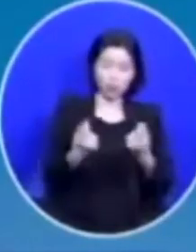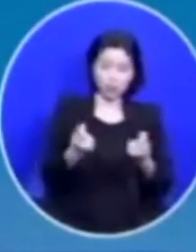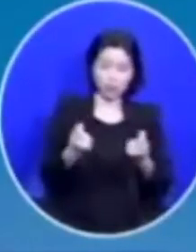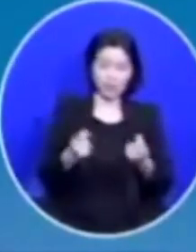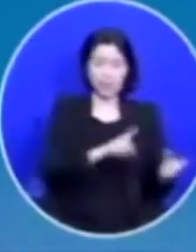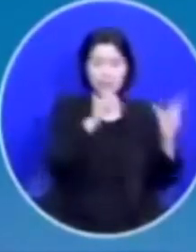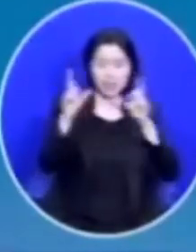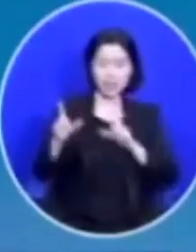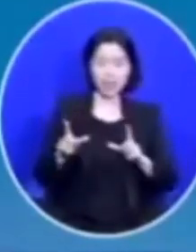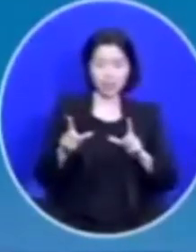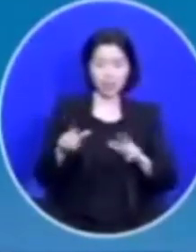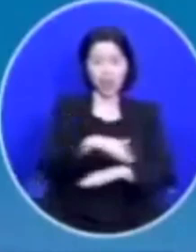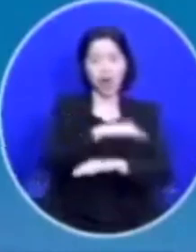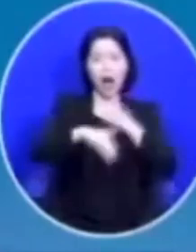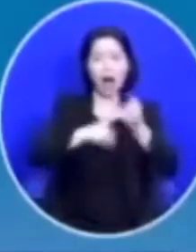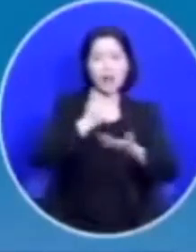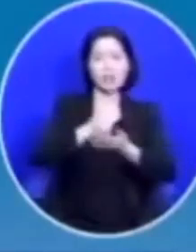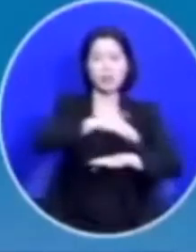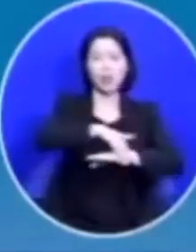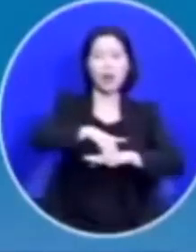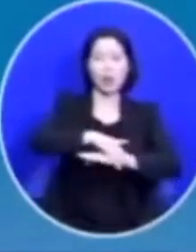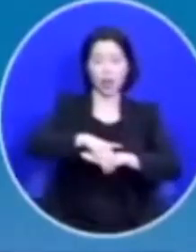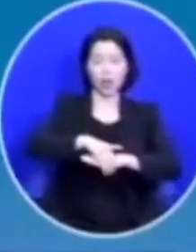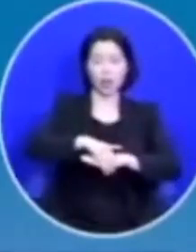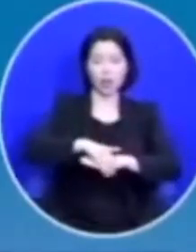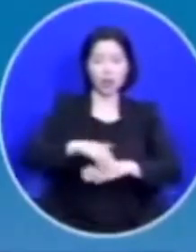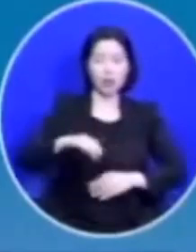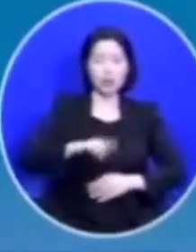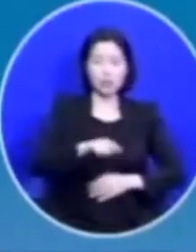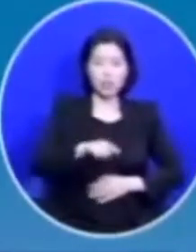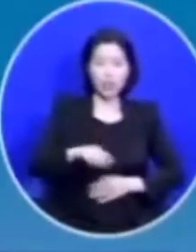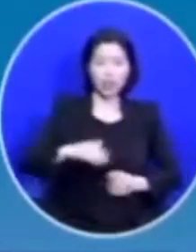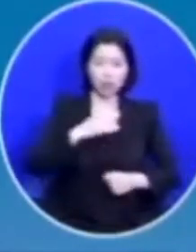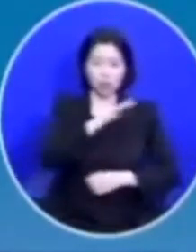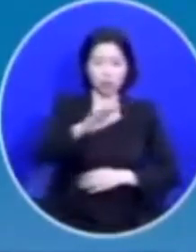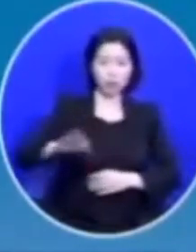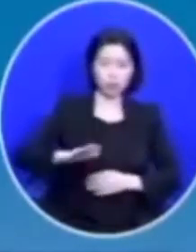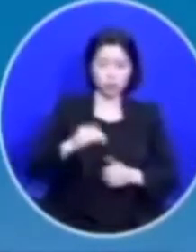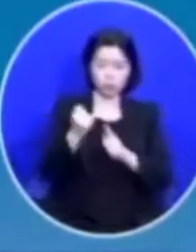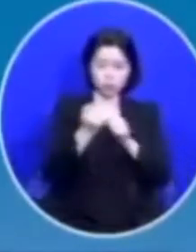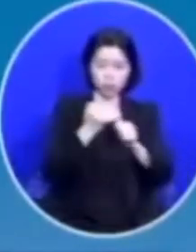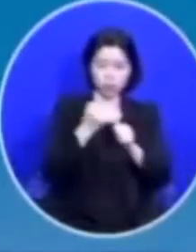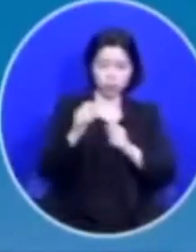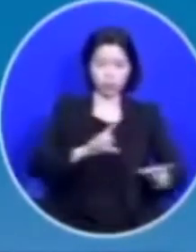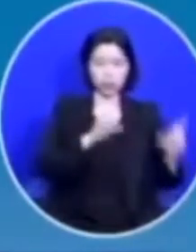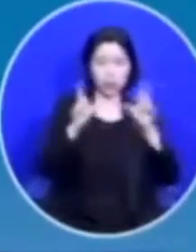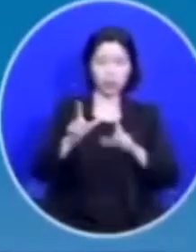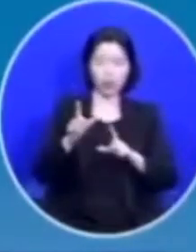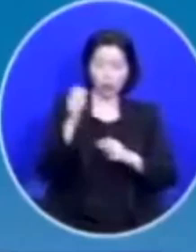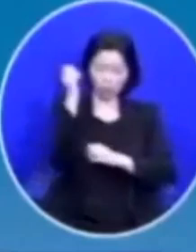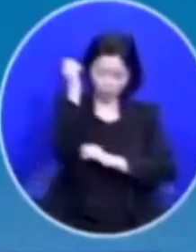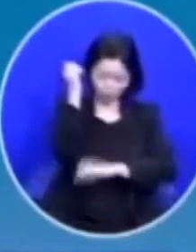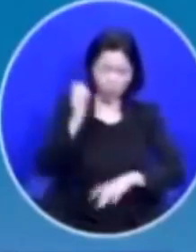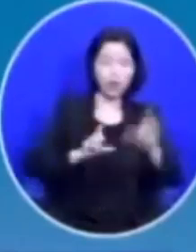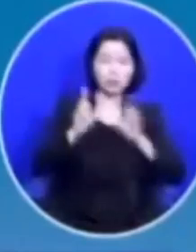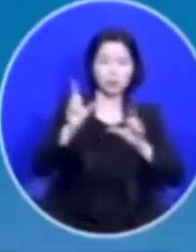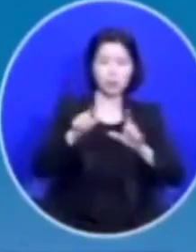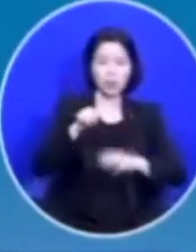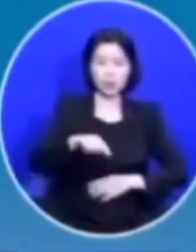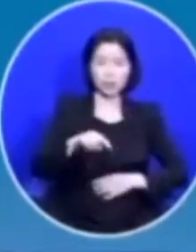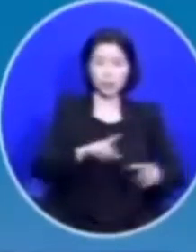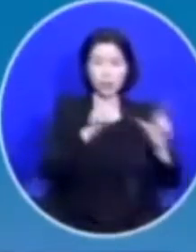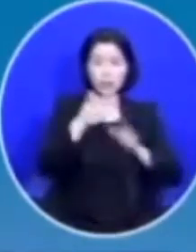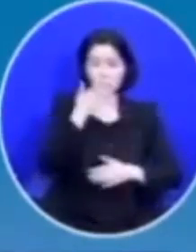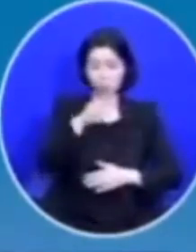하나님의 계획이었습니다 그게 우리 부부 생활이 원 형이에요 그렇게 살 수 있는 겁니다